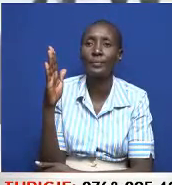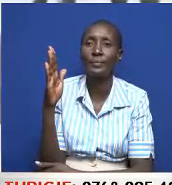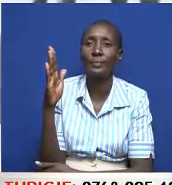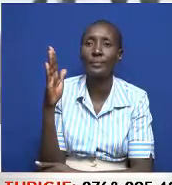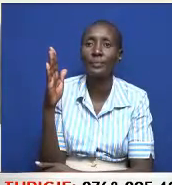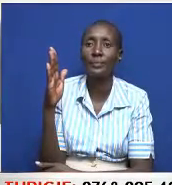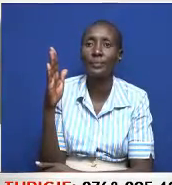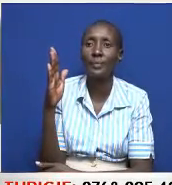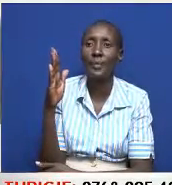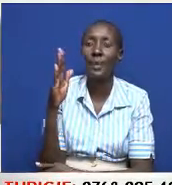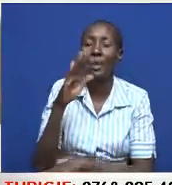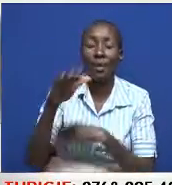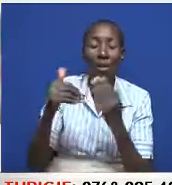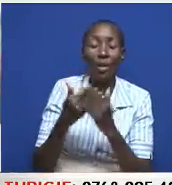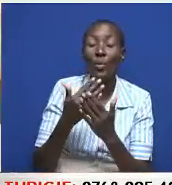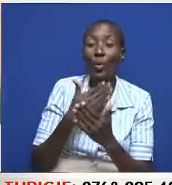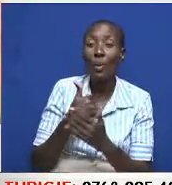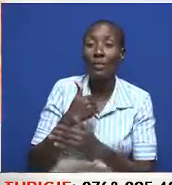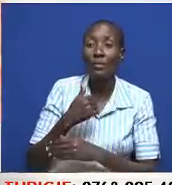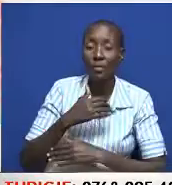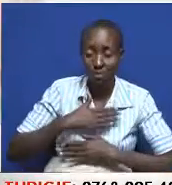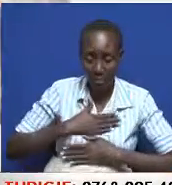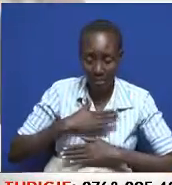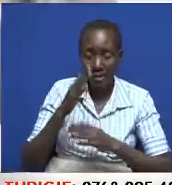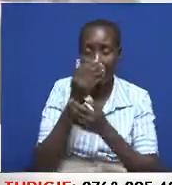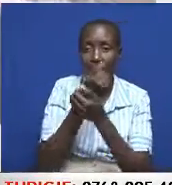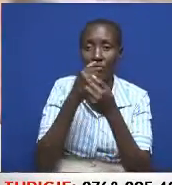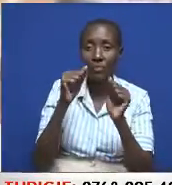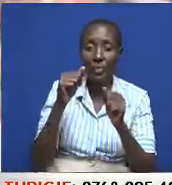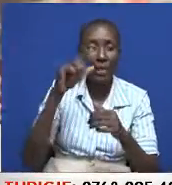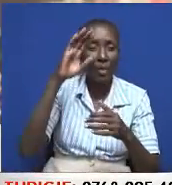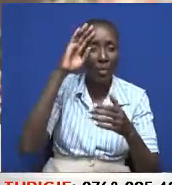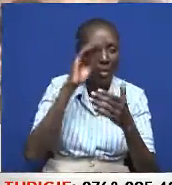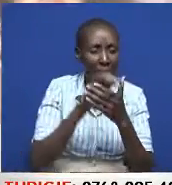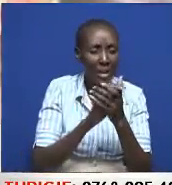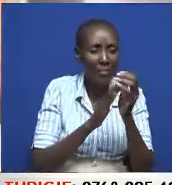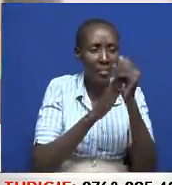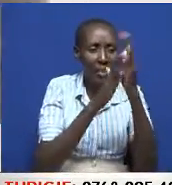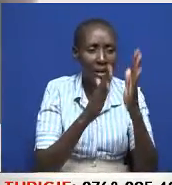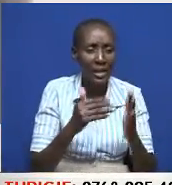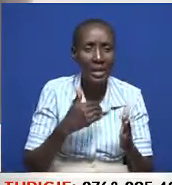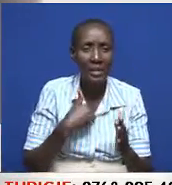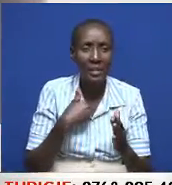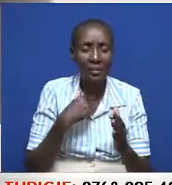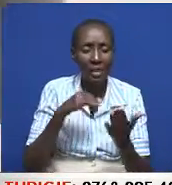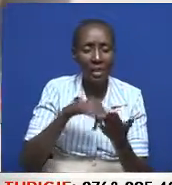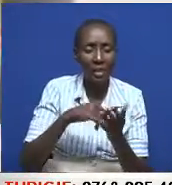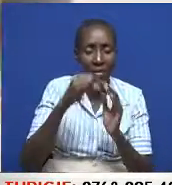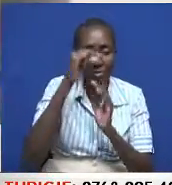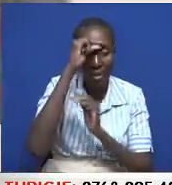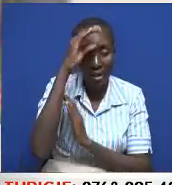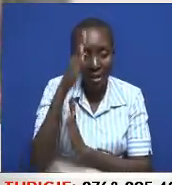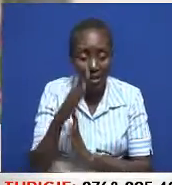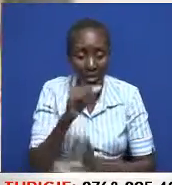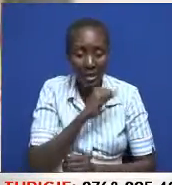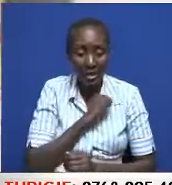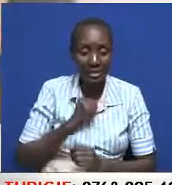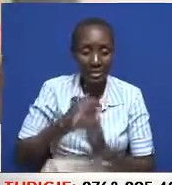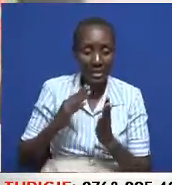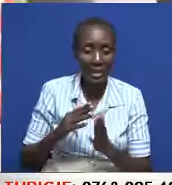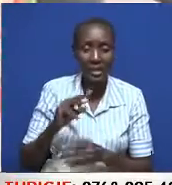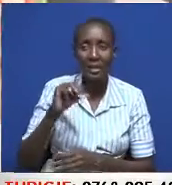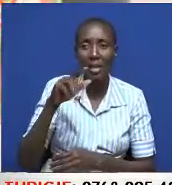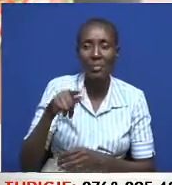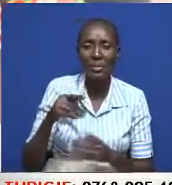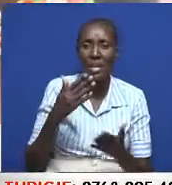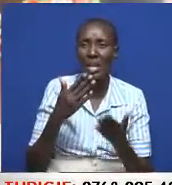Hivyo ndio tunataka Mheshimiwa Rais. Tunaamini kwamba mliweza kuchagua baadhi ya viongozi kiwemo magavana, maseneta na wabunge. Je, kwani hawajaweza kushughulikia masuala haya